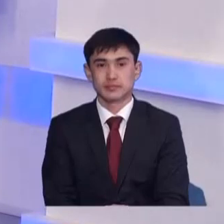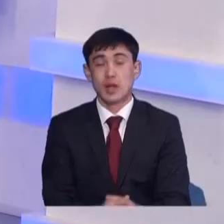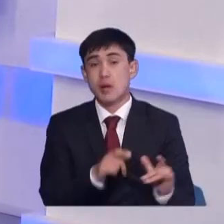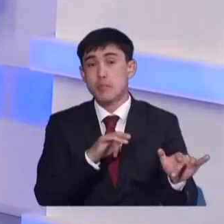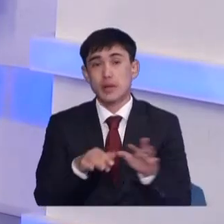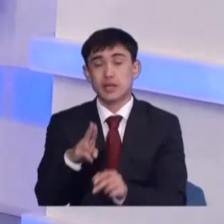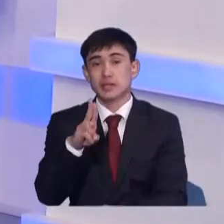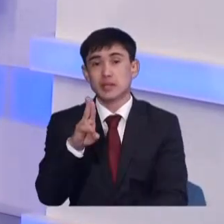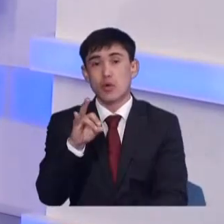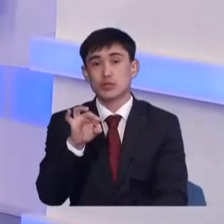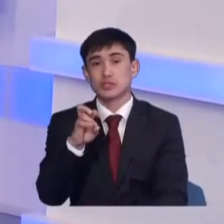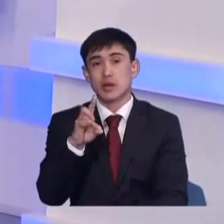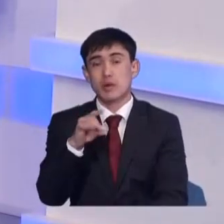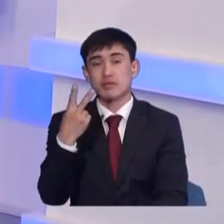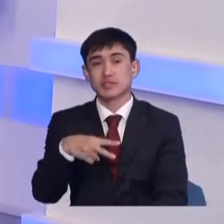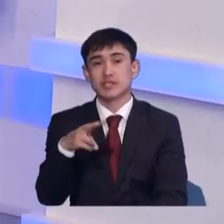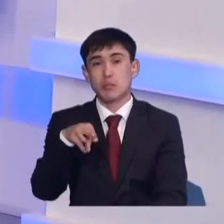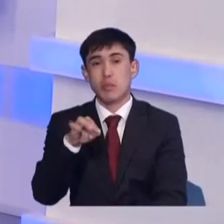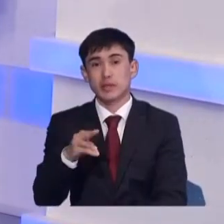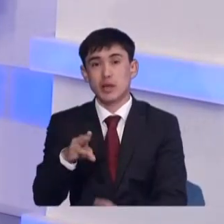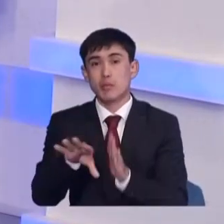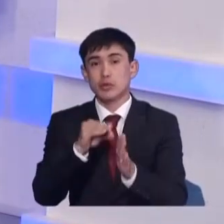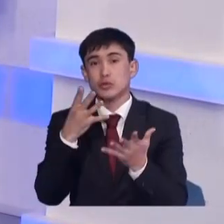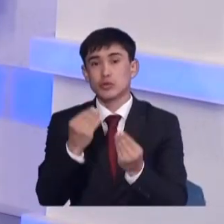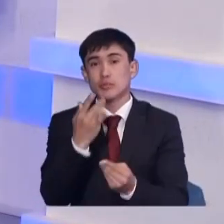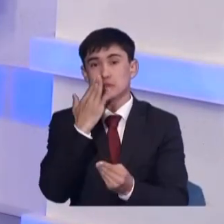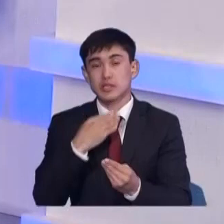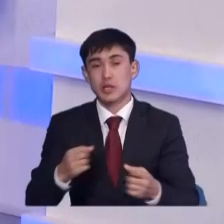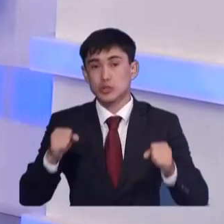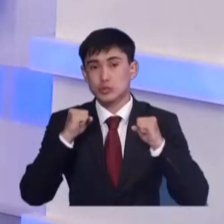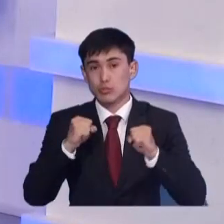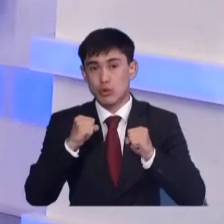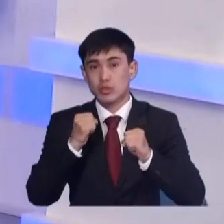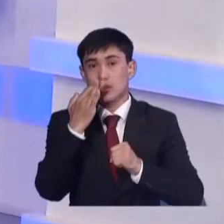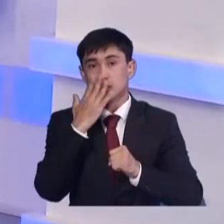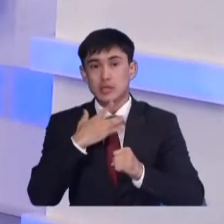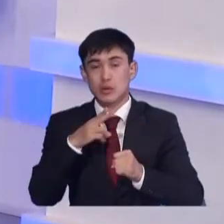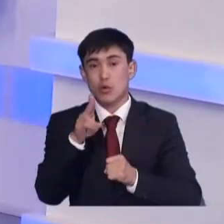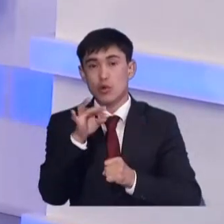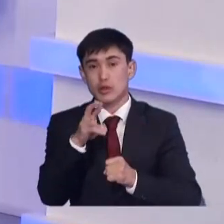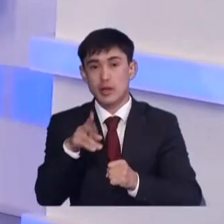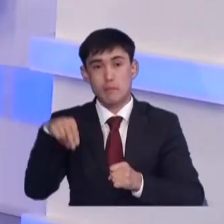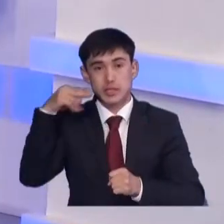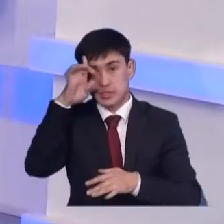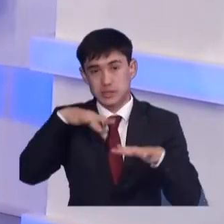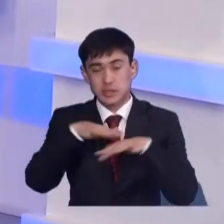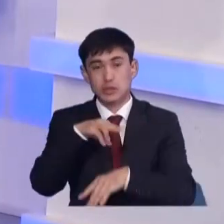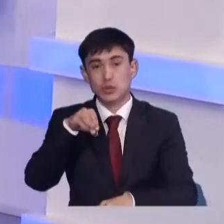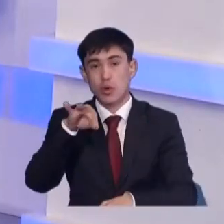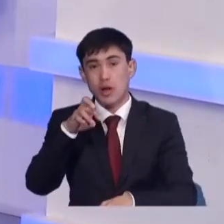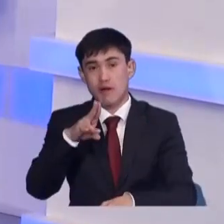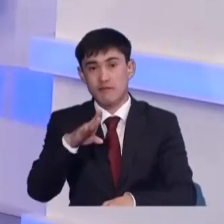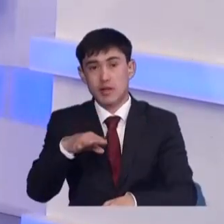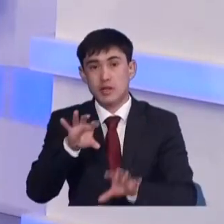В рамках декады Наурызнама 20 марта определен днем национального спорта. На национальном курултае президент страны Касым-Жомарт